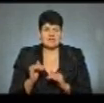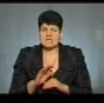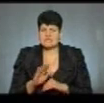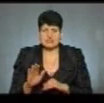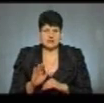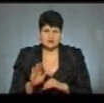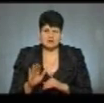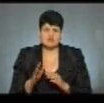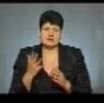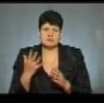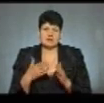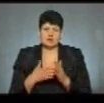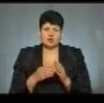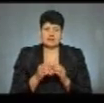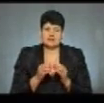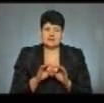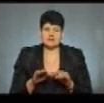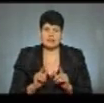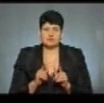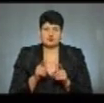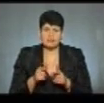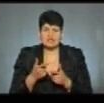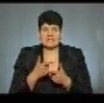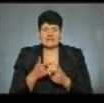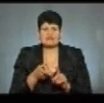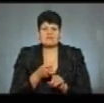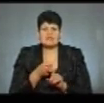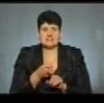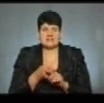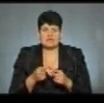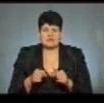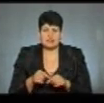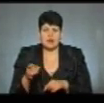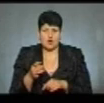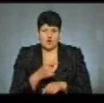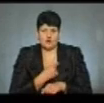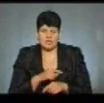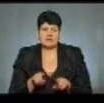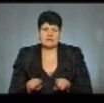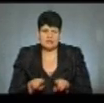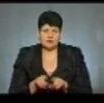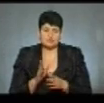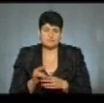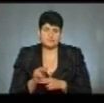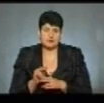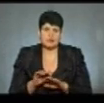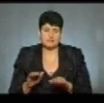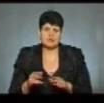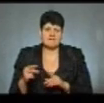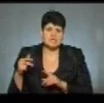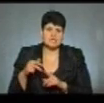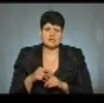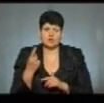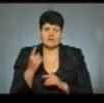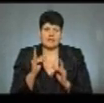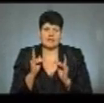і від 5 до 10 дітей, що поступає в інфекційне відділення районної лікарні, де також лікуються діти. Практично навантаження на